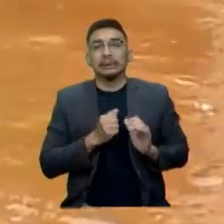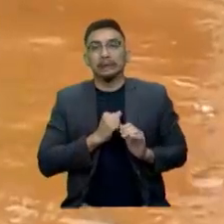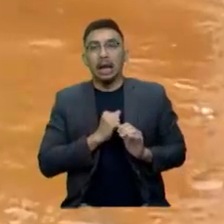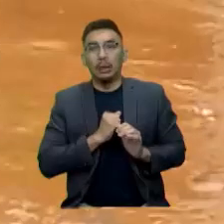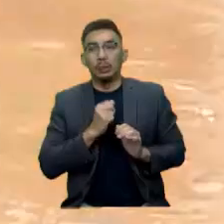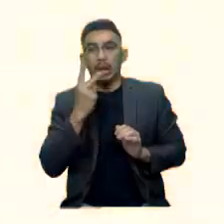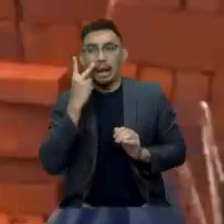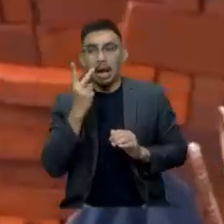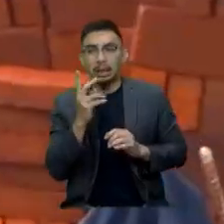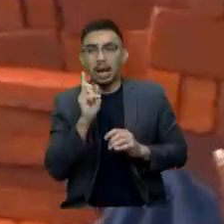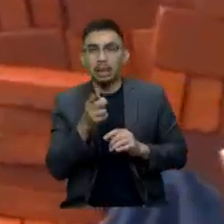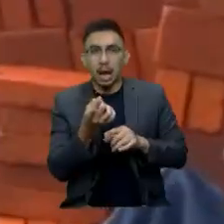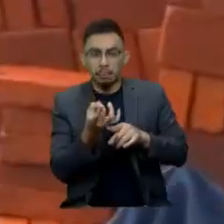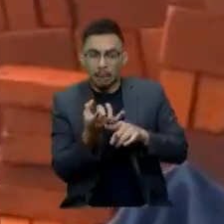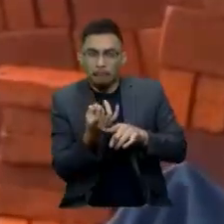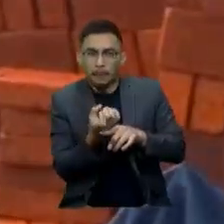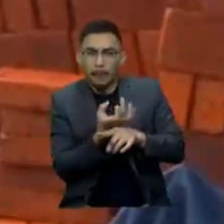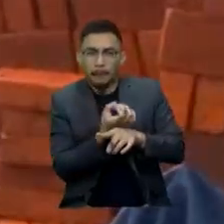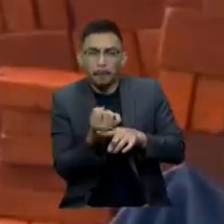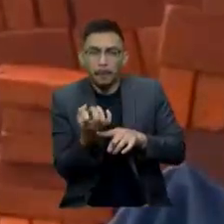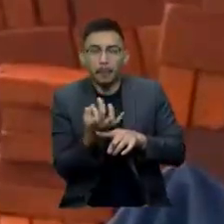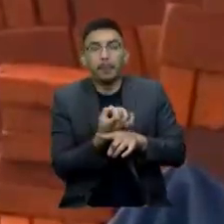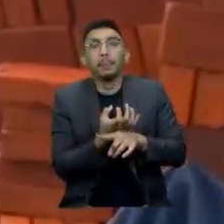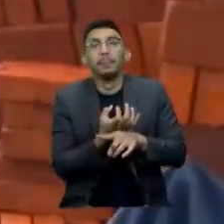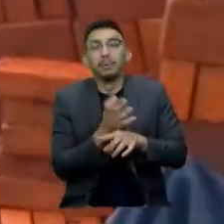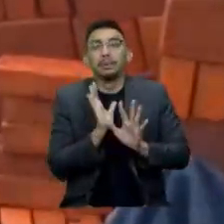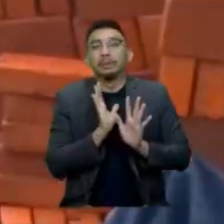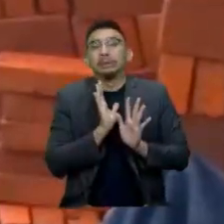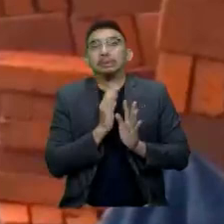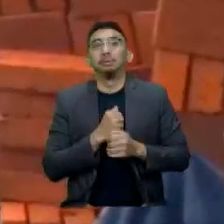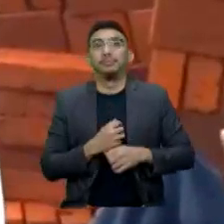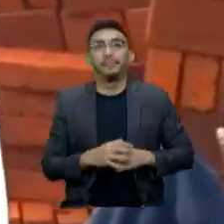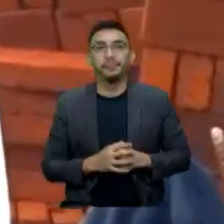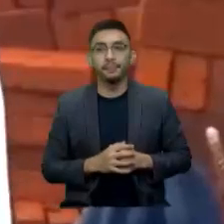dari kabel listrik di sini ada